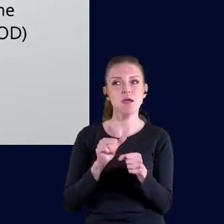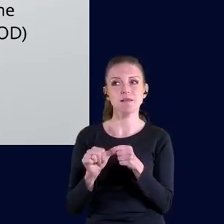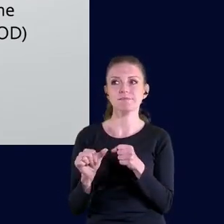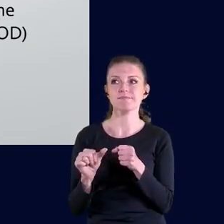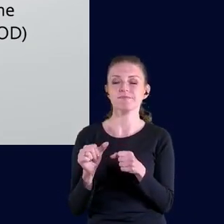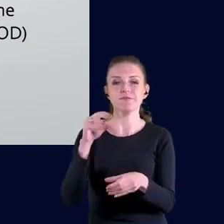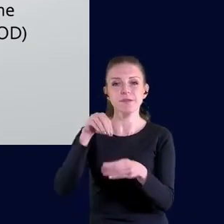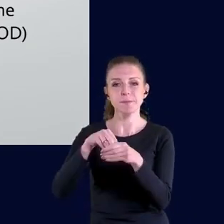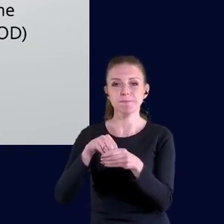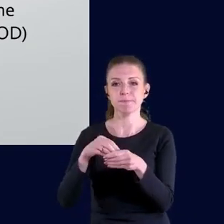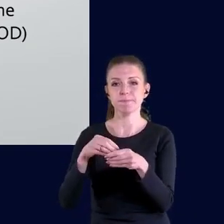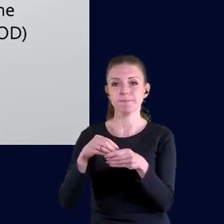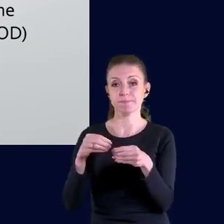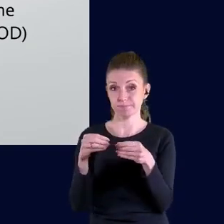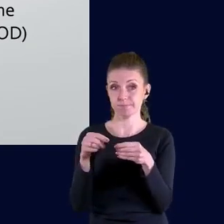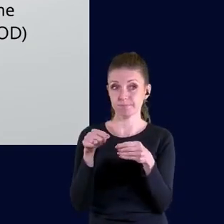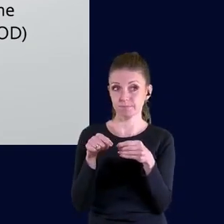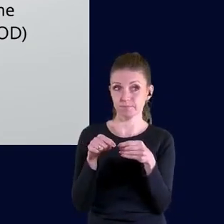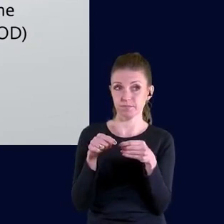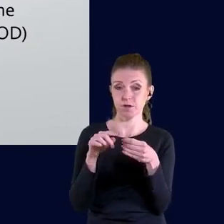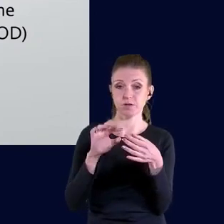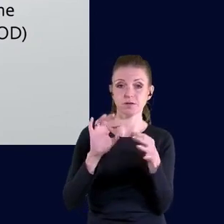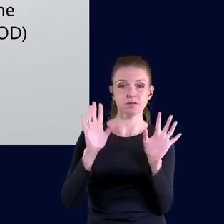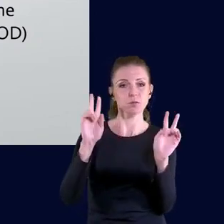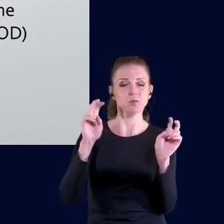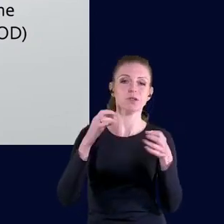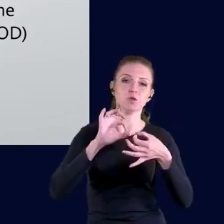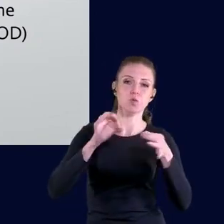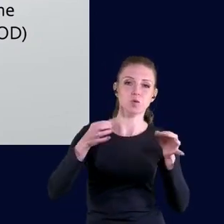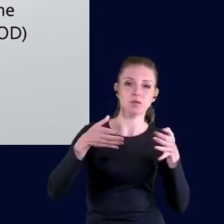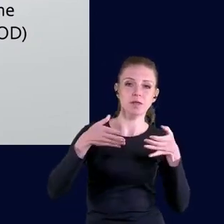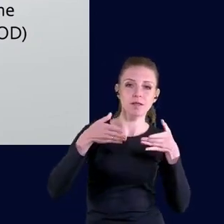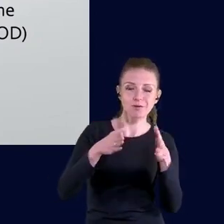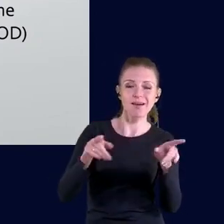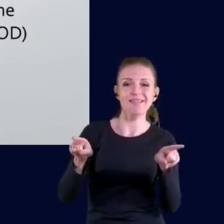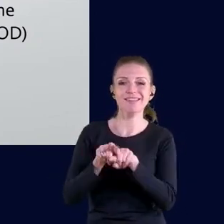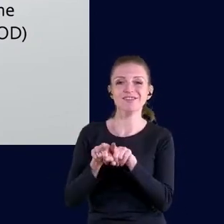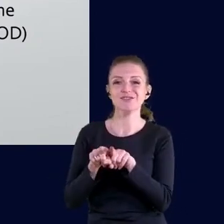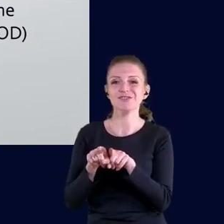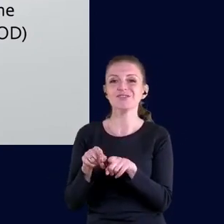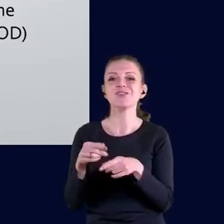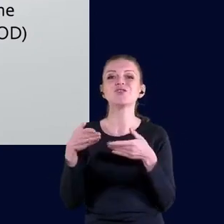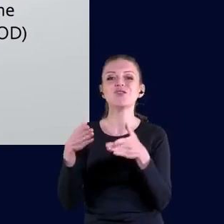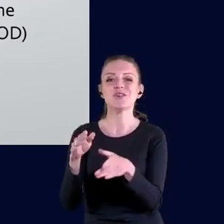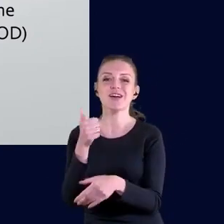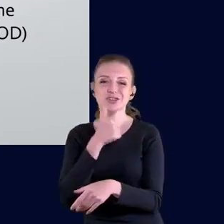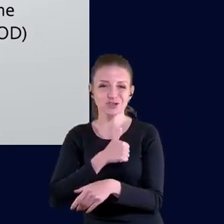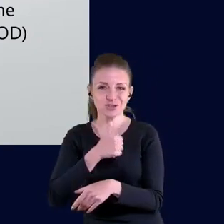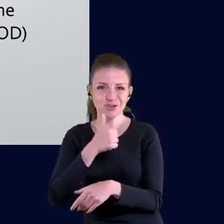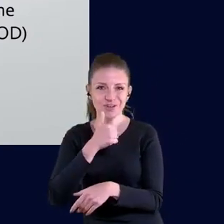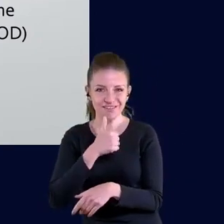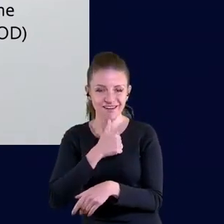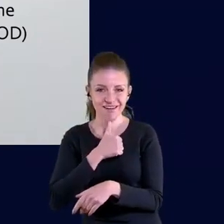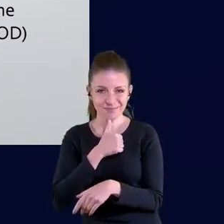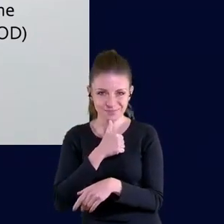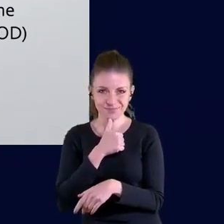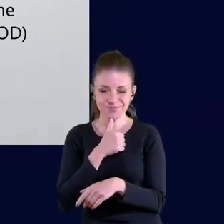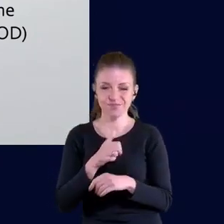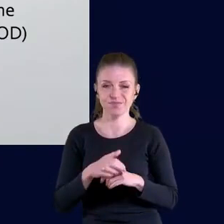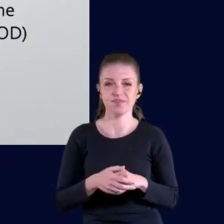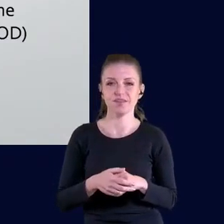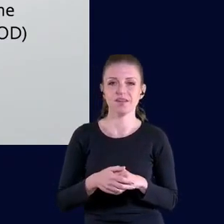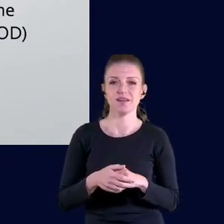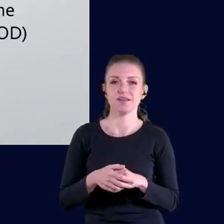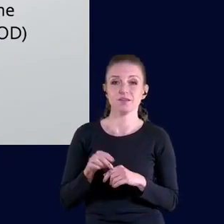zarówno otwartych bo tą drogę jak w drogę zieloną jeżeli chodzi o